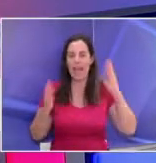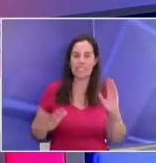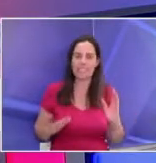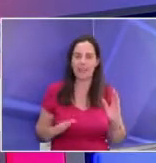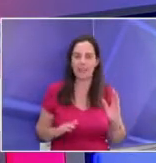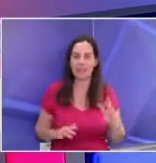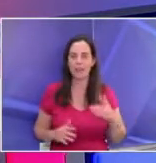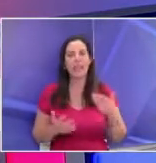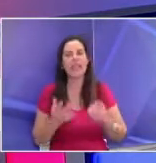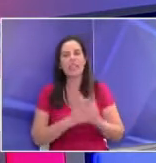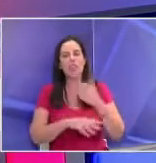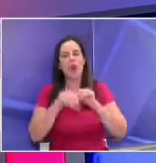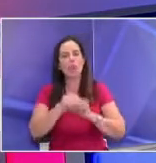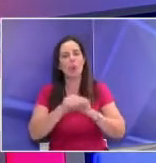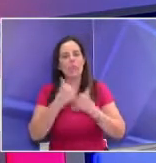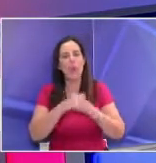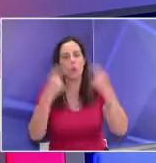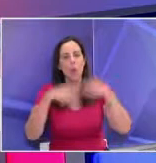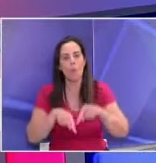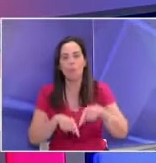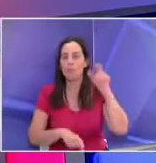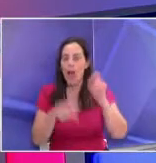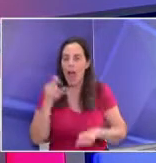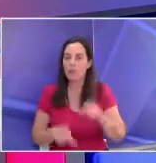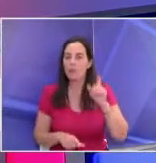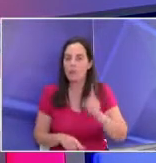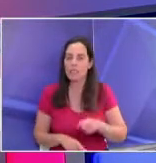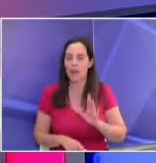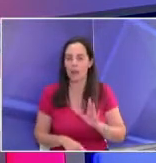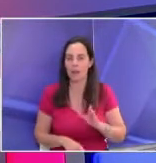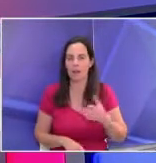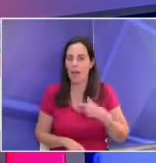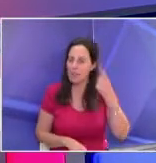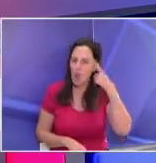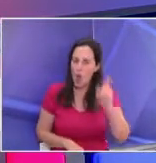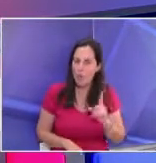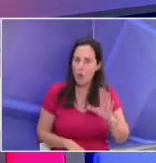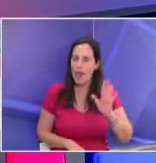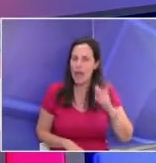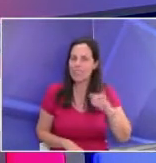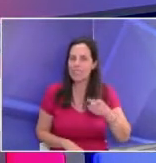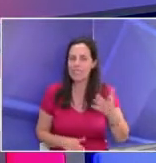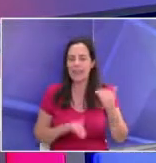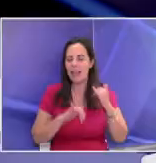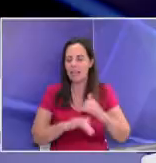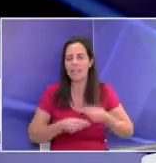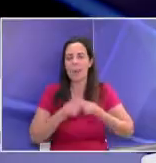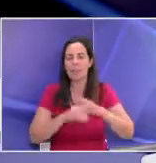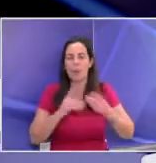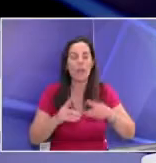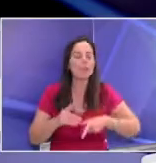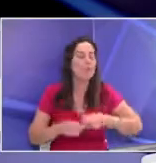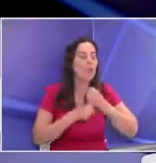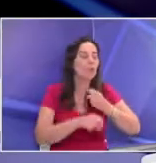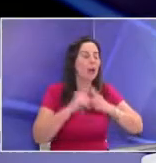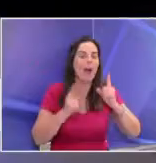אומרת, לייצר סולידריות ביום הזה. ביום הזה ובאנשים שמצליחים יכול להיות. אני לא יודע, אולי צריך לעטוף את המסר אחרת, אולי צריך דוברים